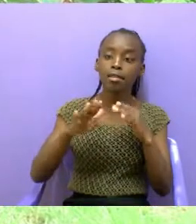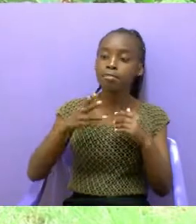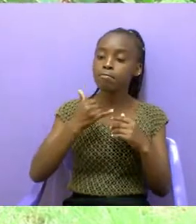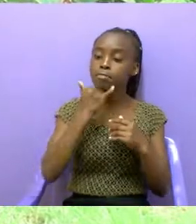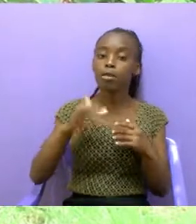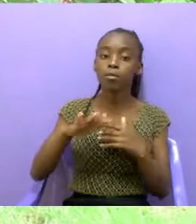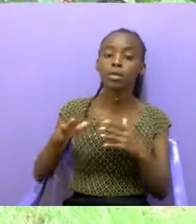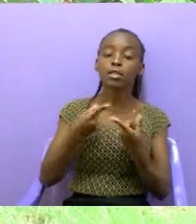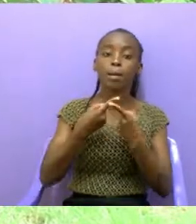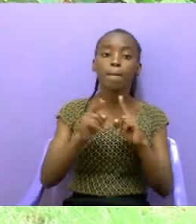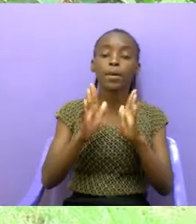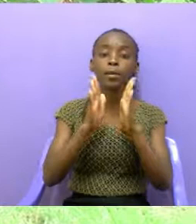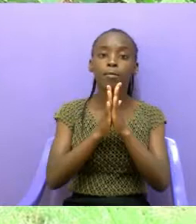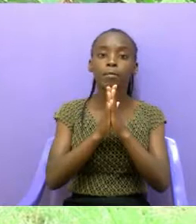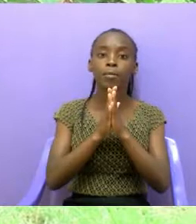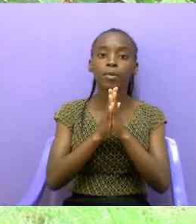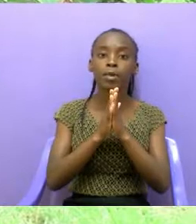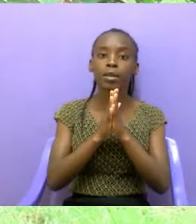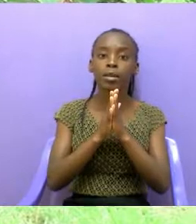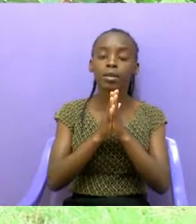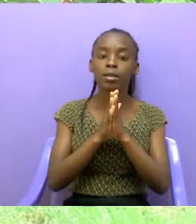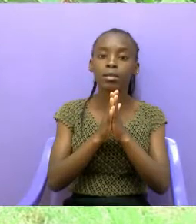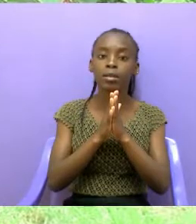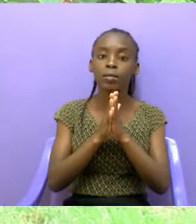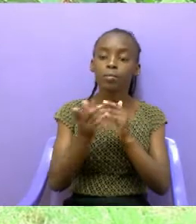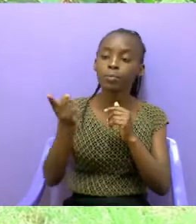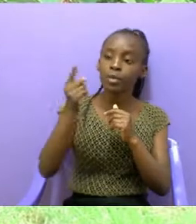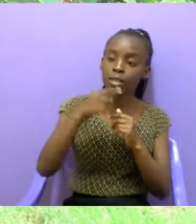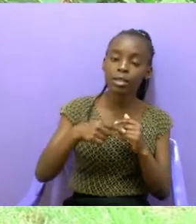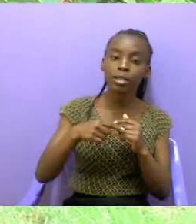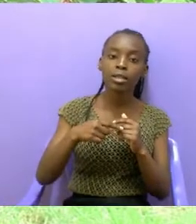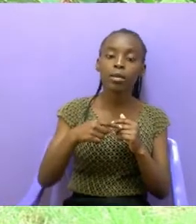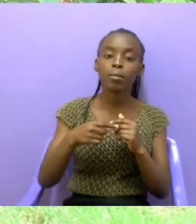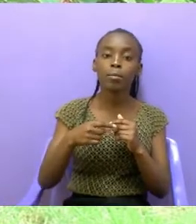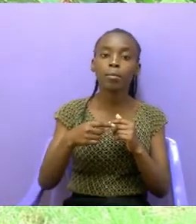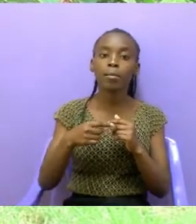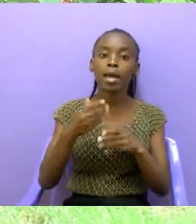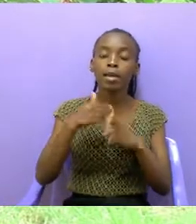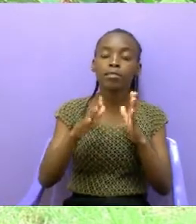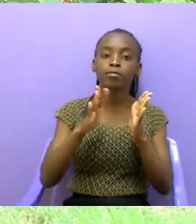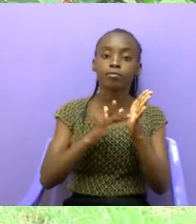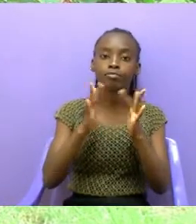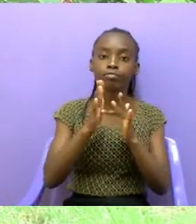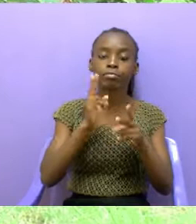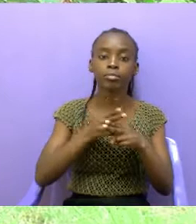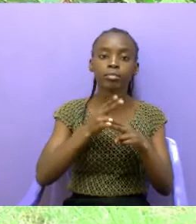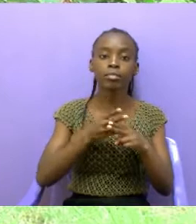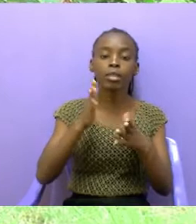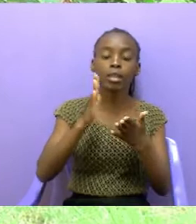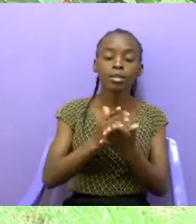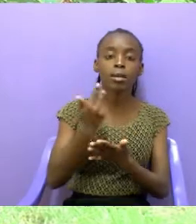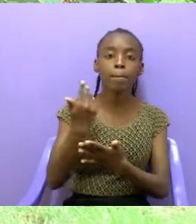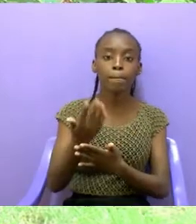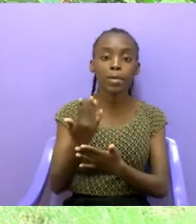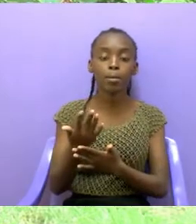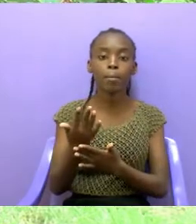kuturejesha katika jina la Yesu. Kuna watu wengi washapoteza vitu za maana. Kuna watu wengi vifo zimeshaingia kwa maisha yao. Ni